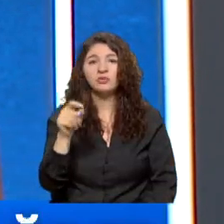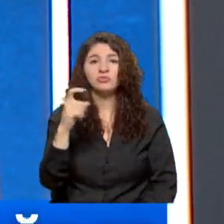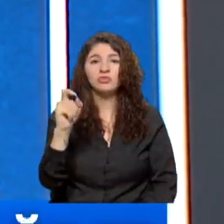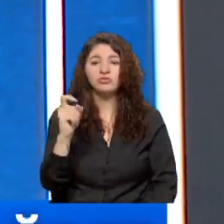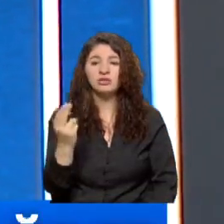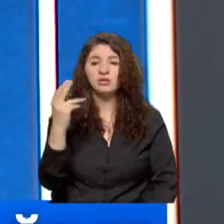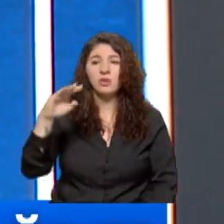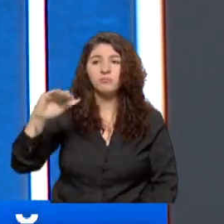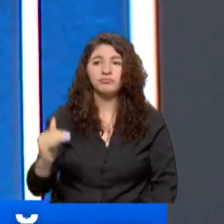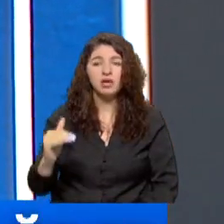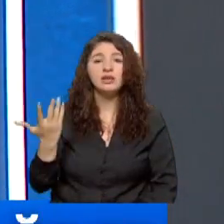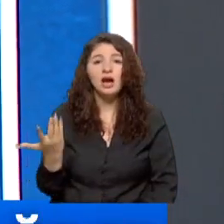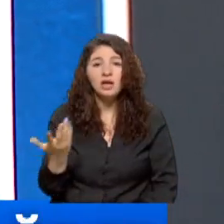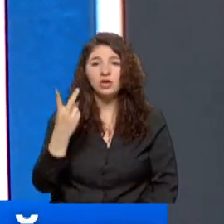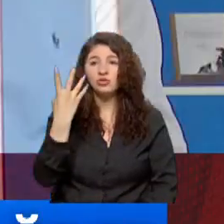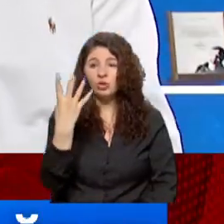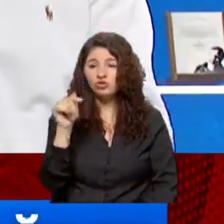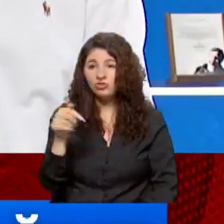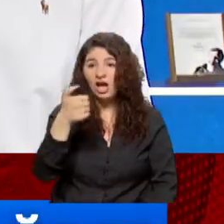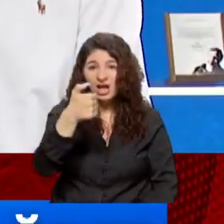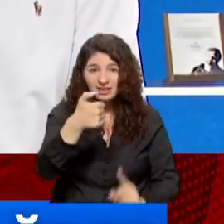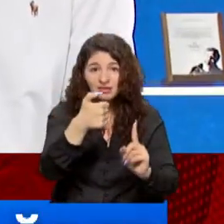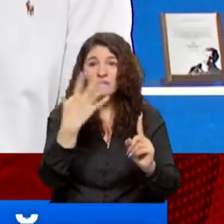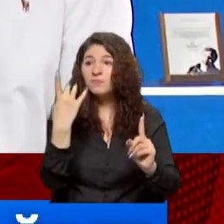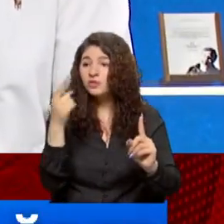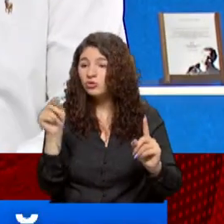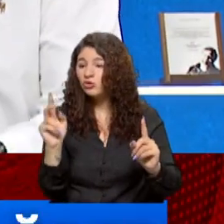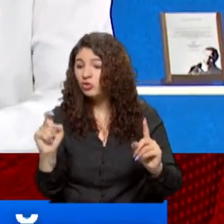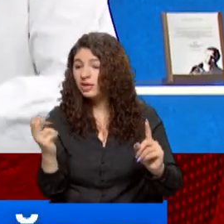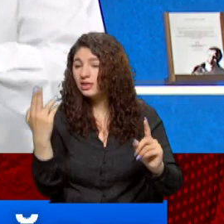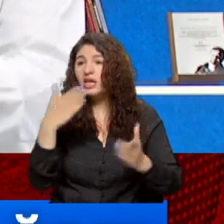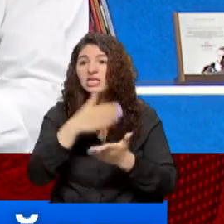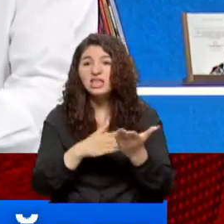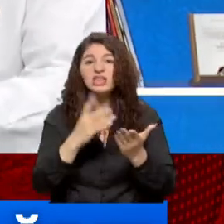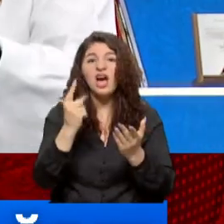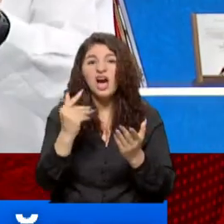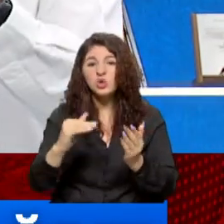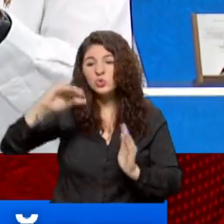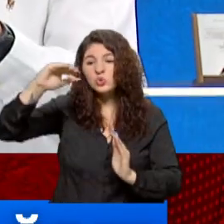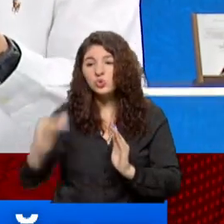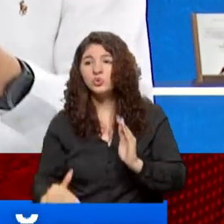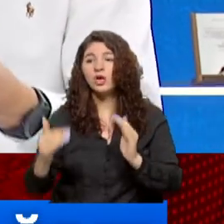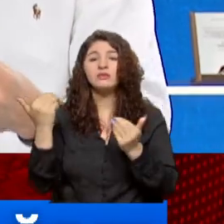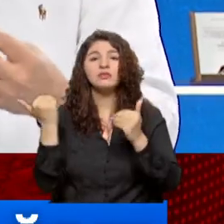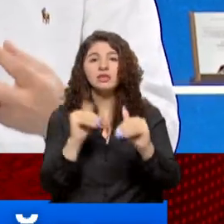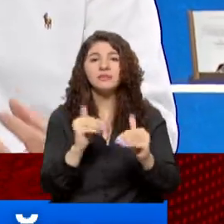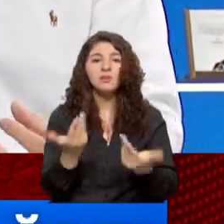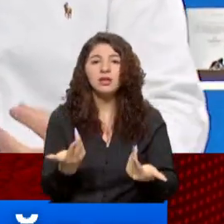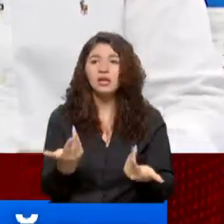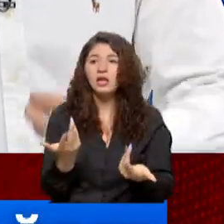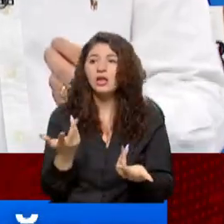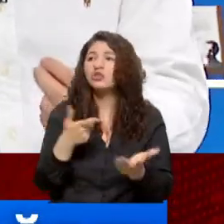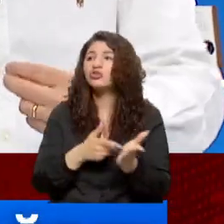1.97 ye düşmüştü yani 24.6 dan 1.97 yarı yarıdan daha fazla desteklemelerde